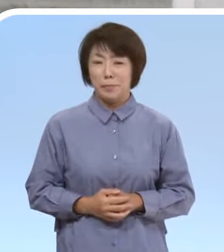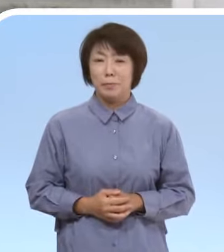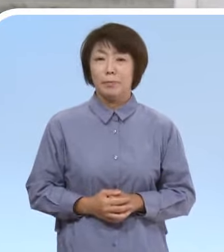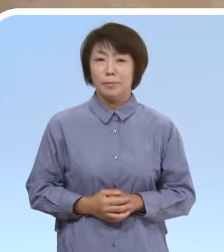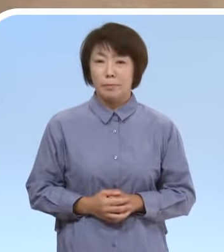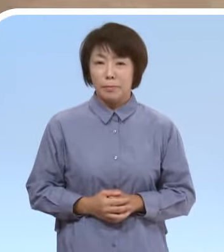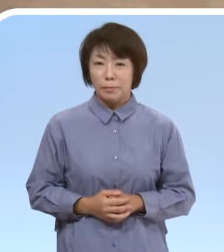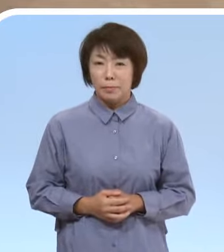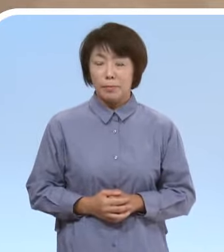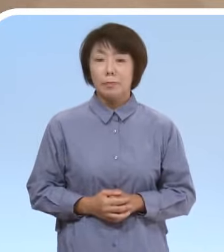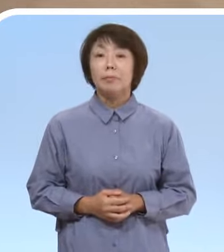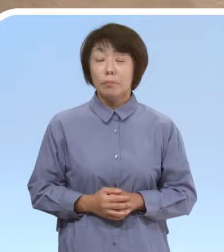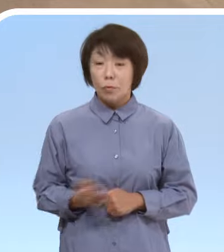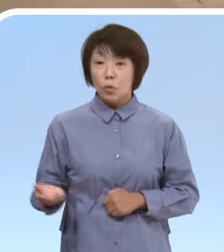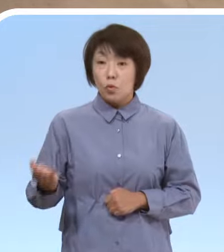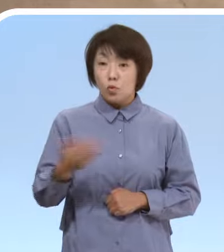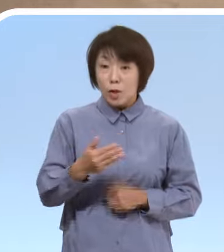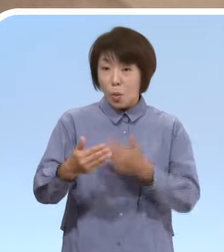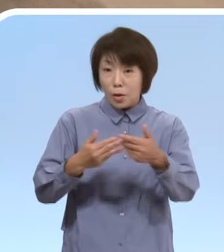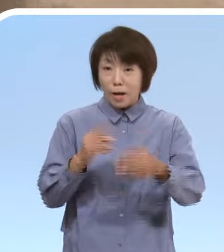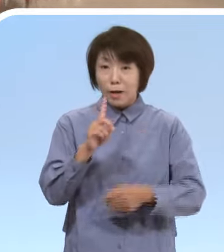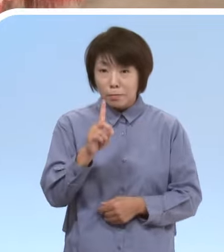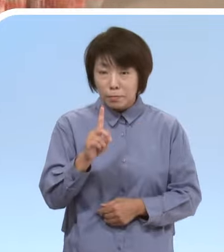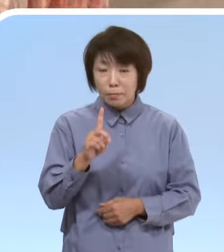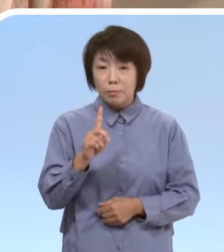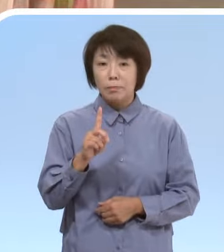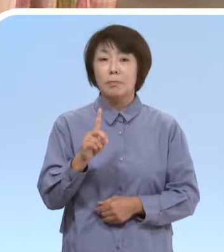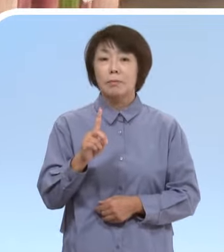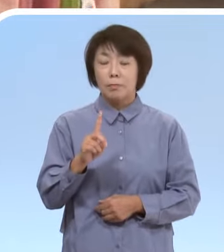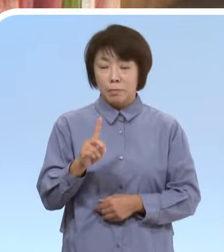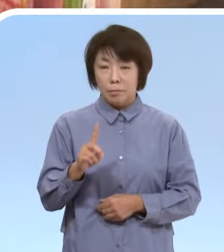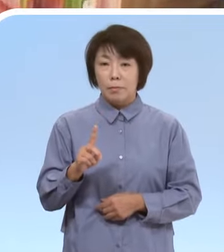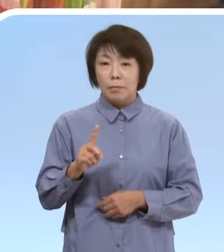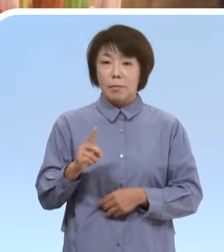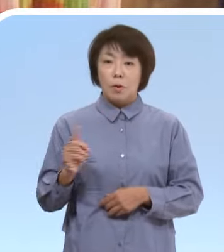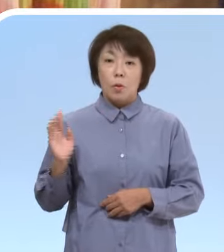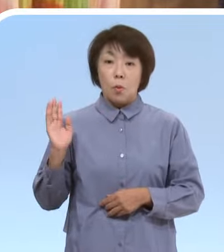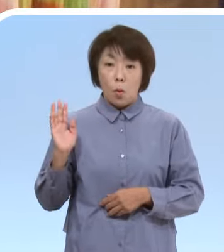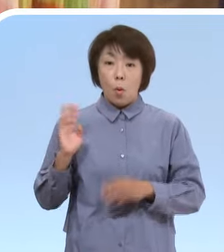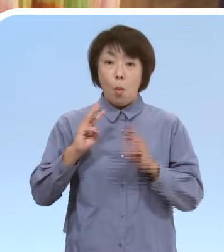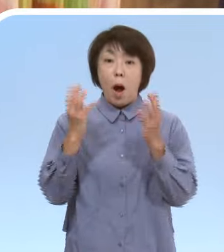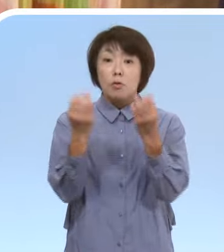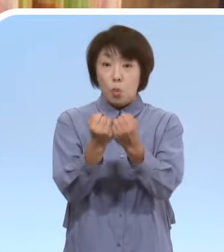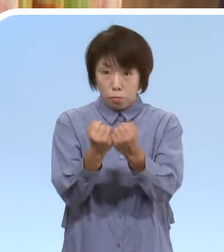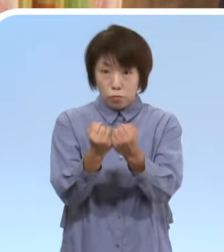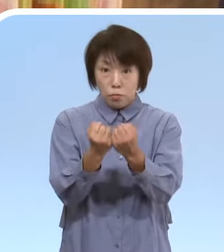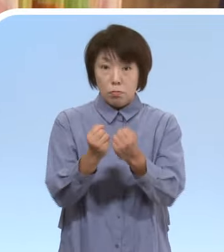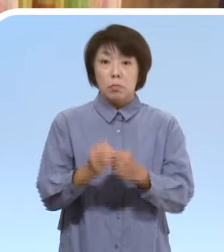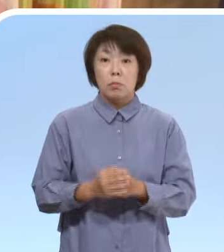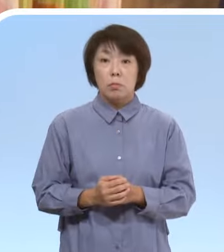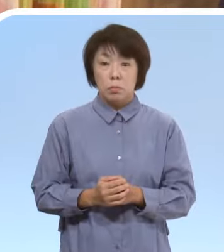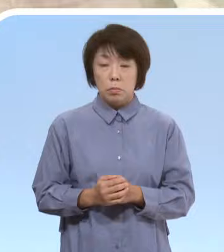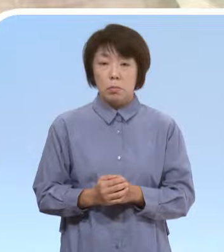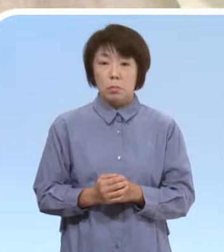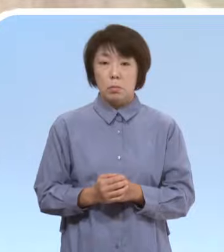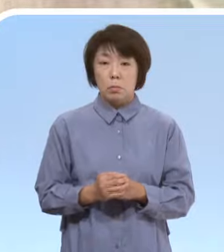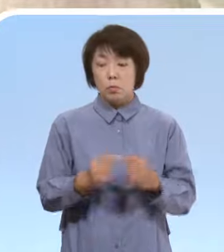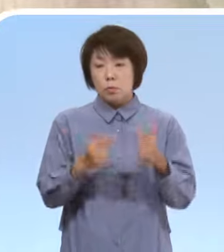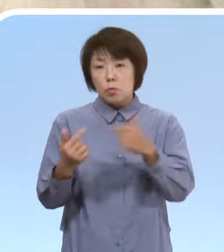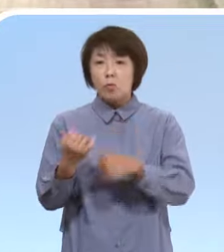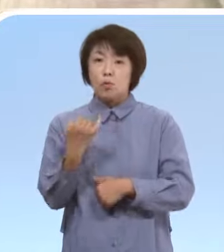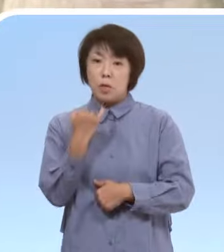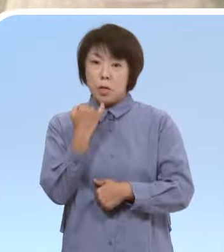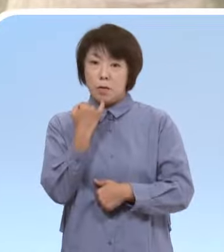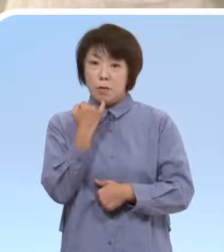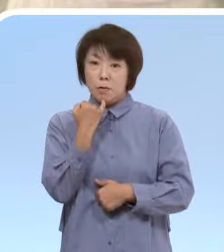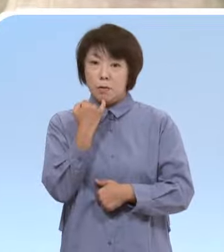い。 続いてのフィーパビ体験は播州織を使ったワークショップ。 ゆっくりで大